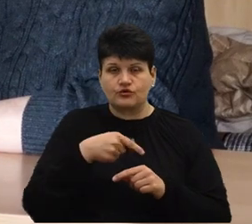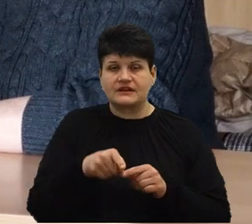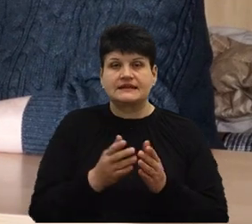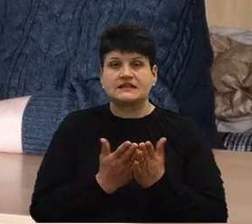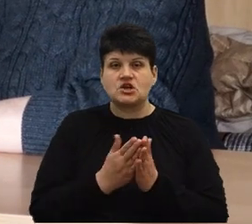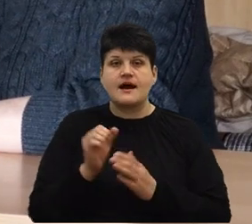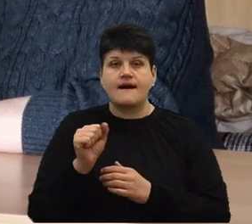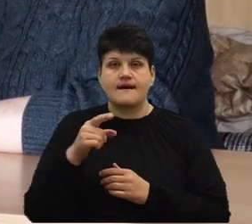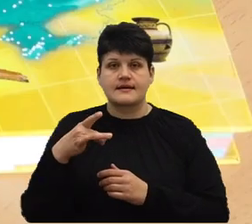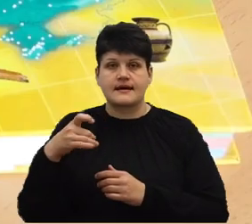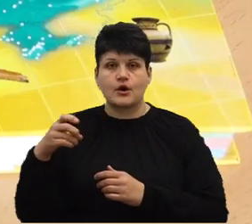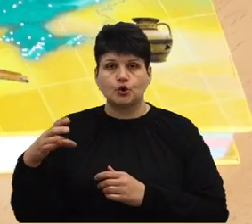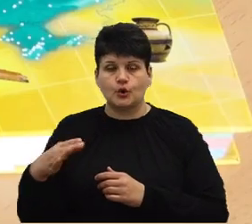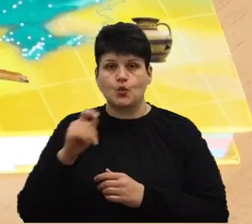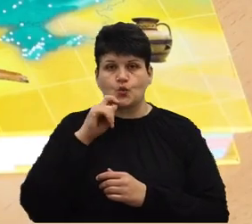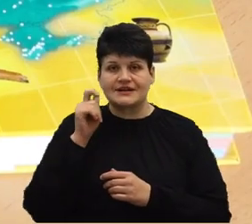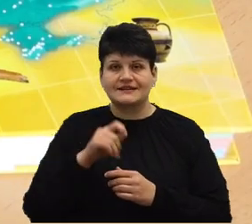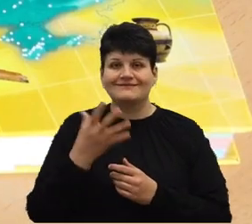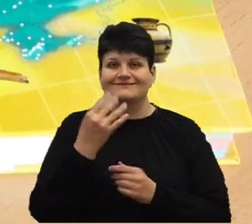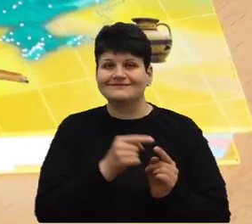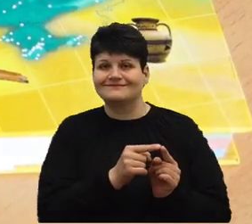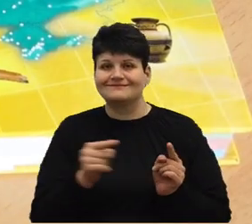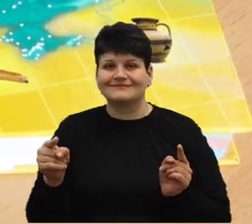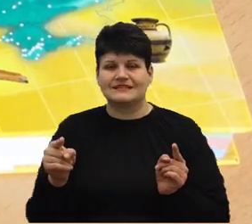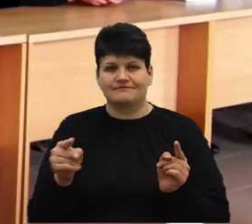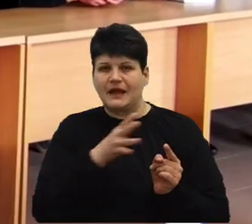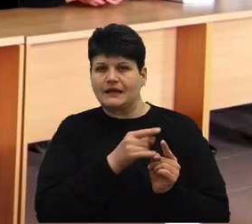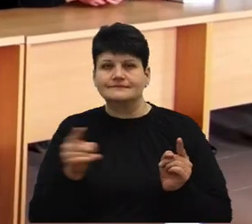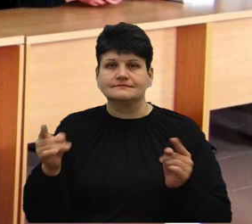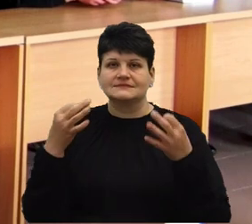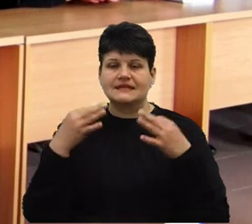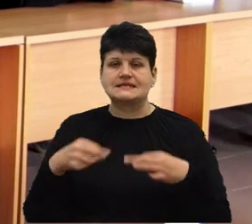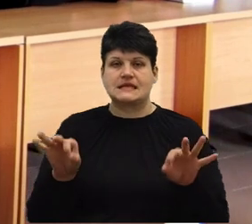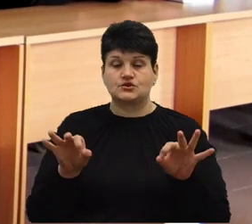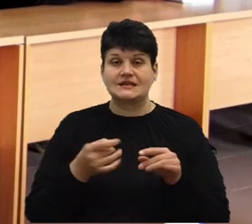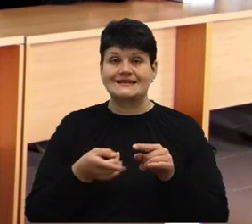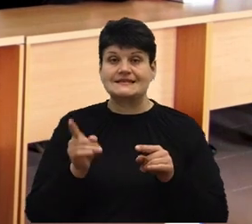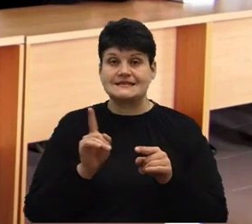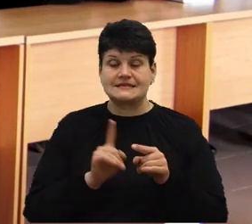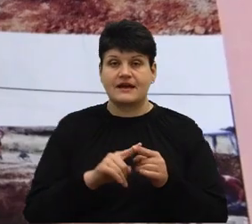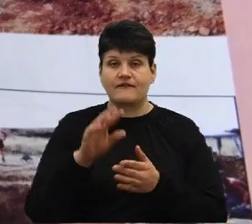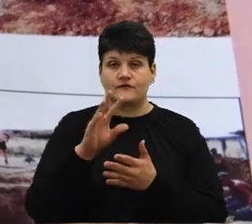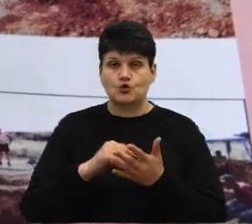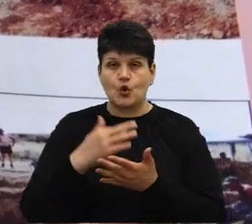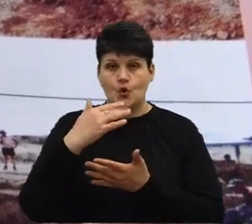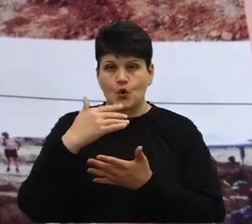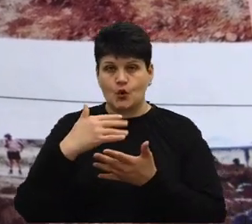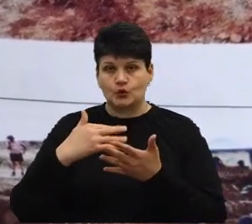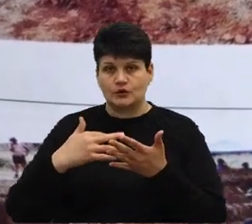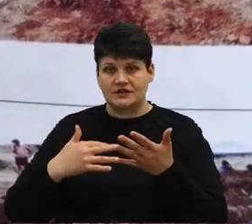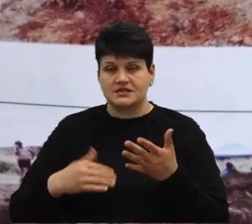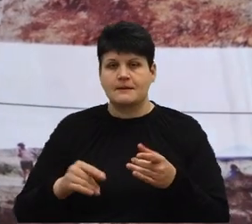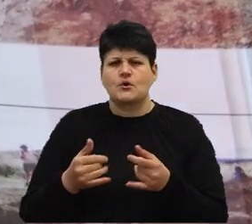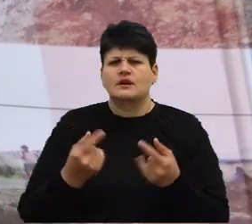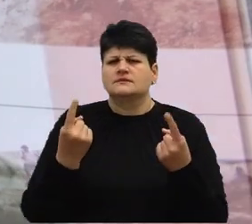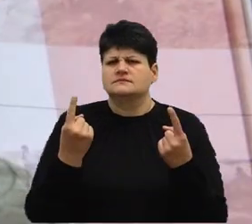археологія україни за роки Незалежності Це науково-популярне видання спілки археологів України в книжці в хронологічній послідовності йдеться